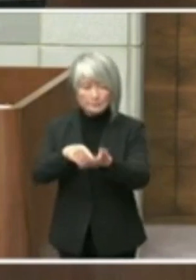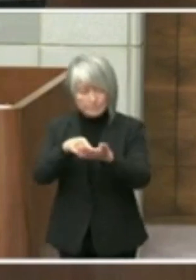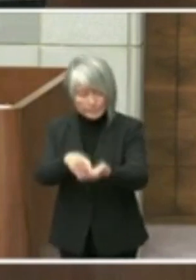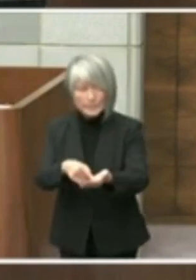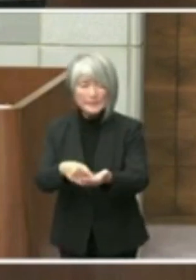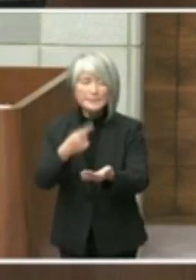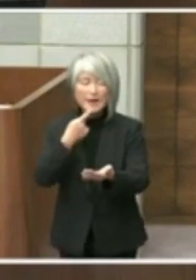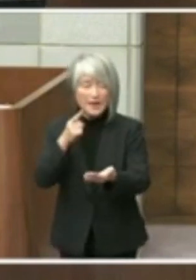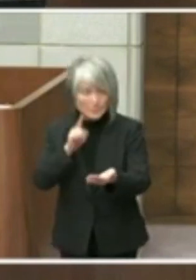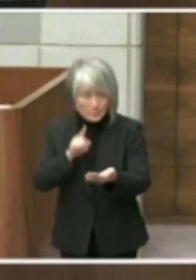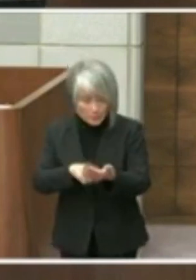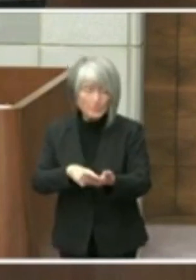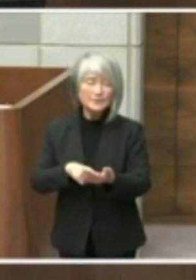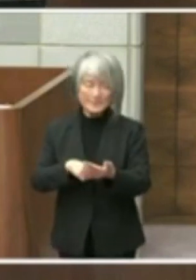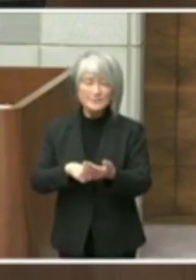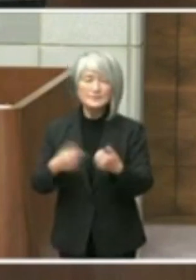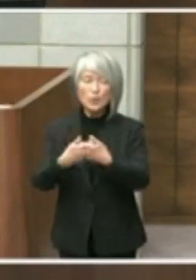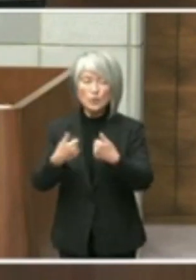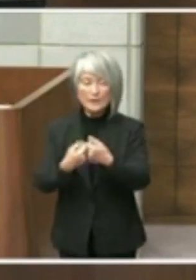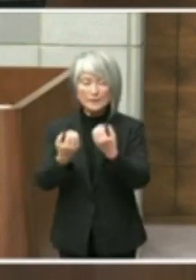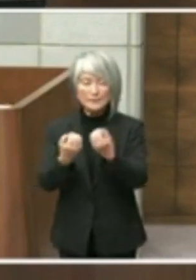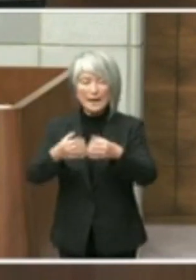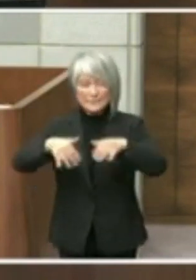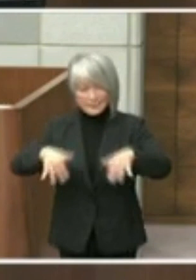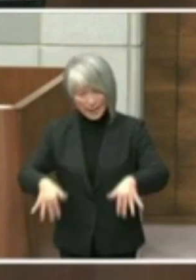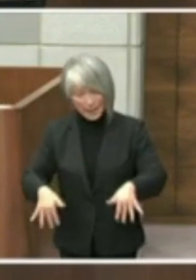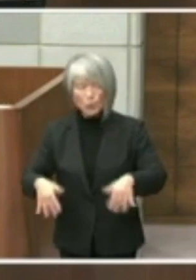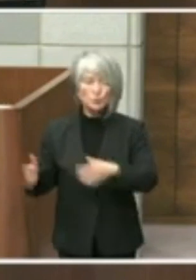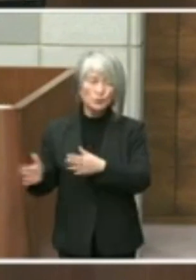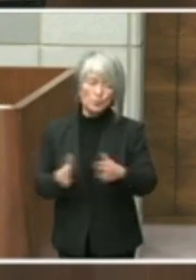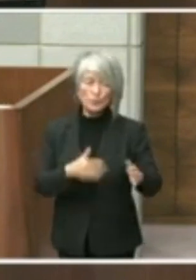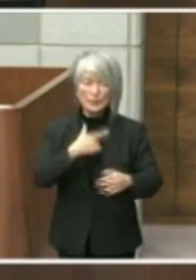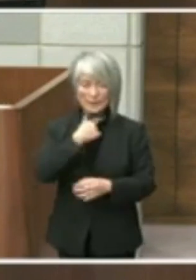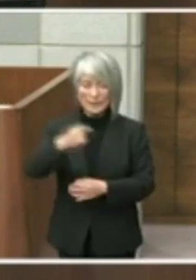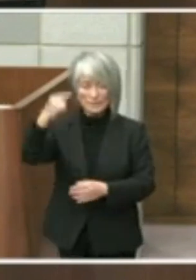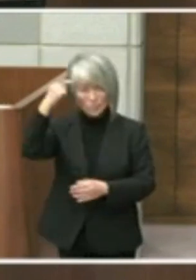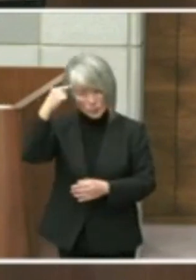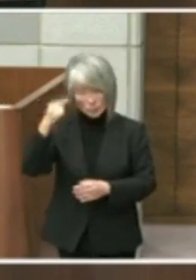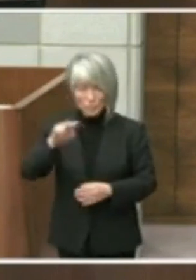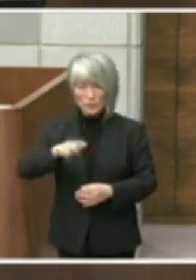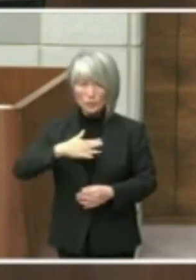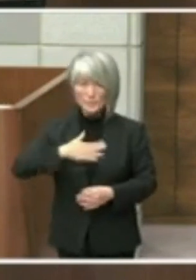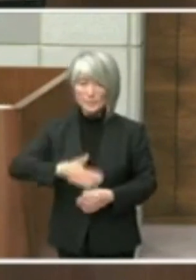ますので、よろしくご理解賜りますようお願いいたします。